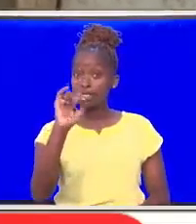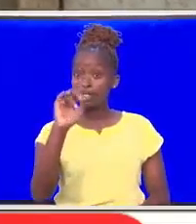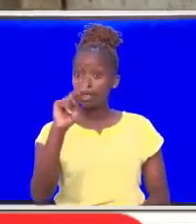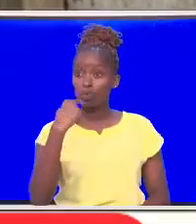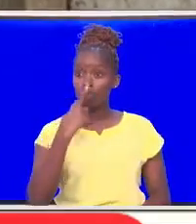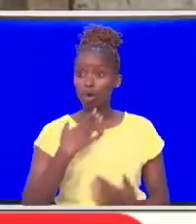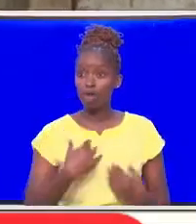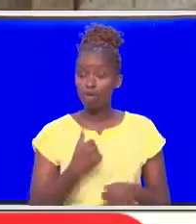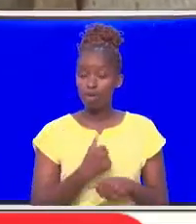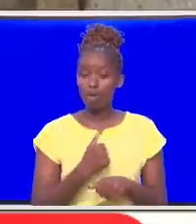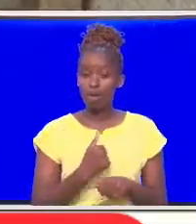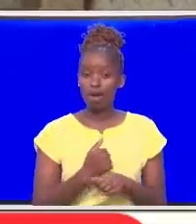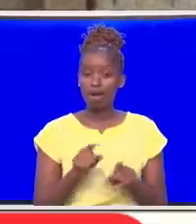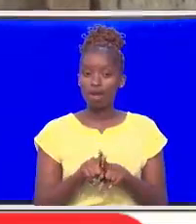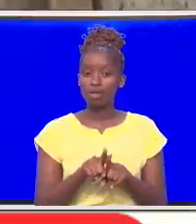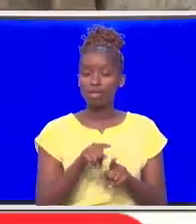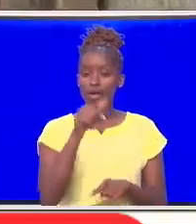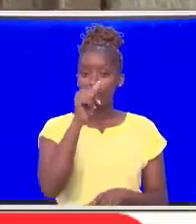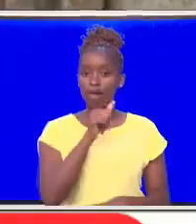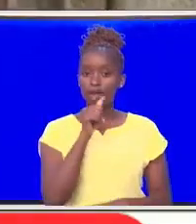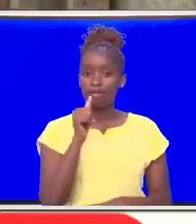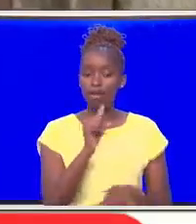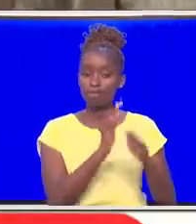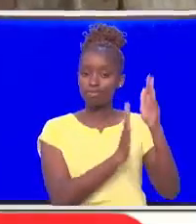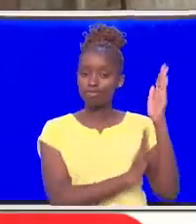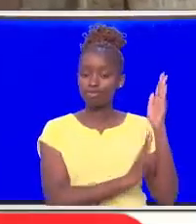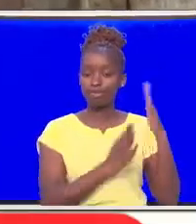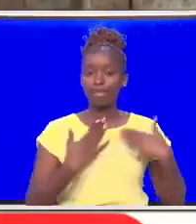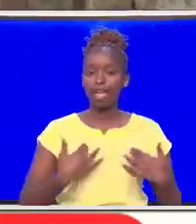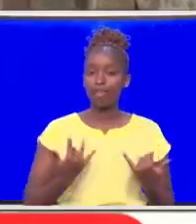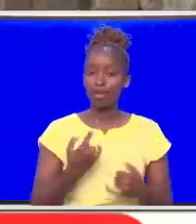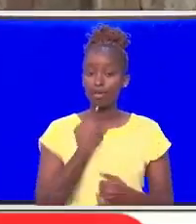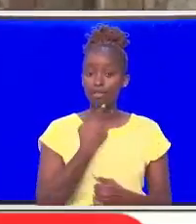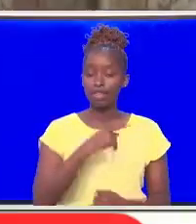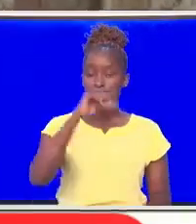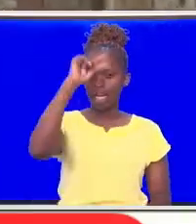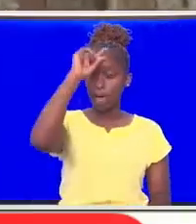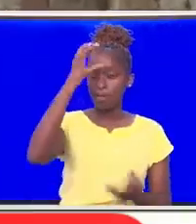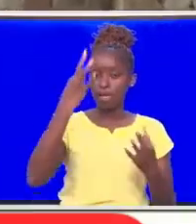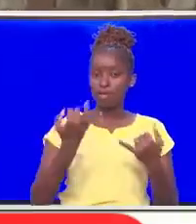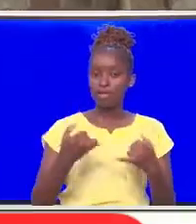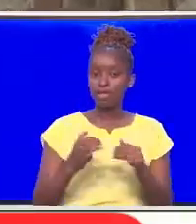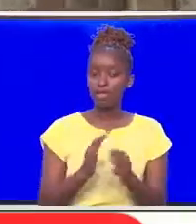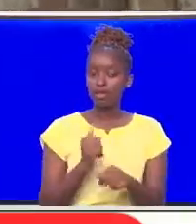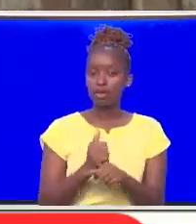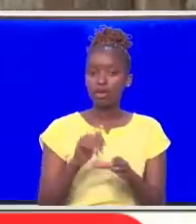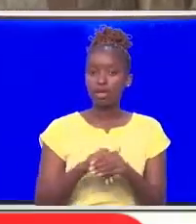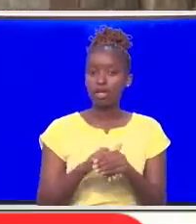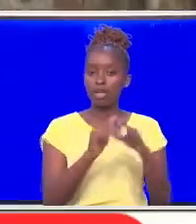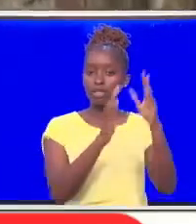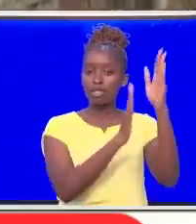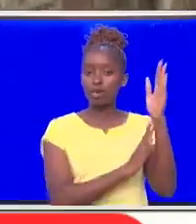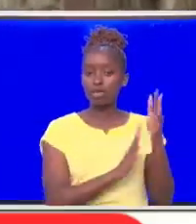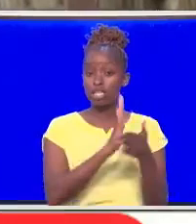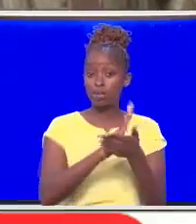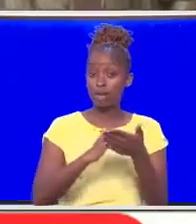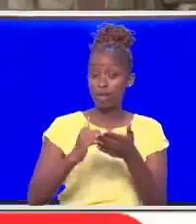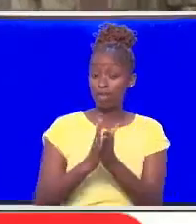kama mlinzi wa kibinafsi, sasa anatoa wito kwa serikali kuwekeza zaidi katika sekta ya ulinzi na serikali